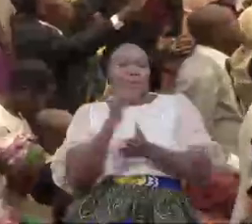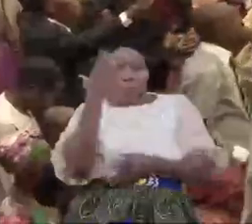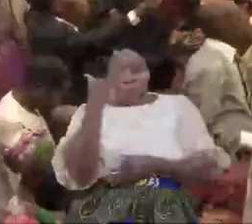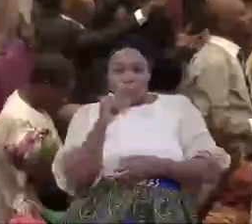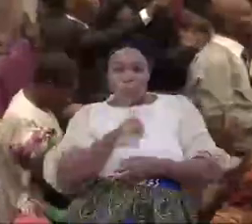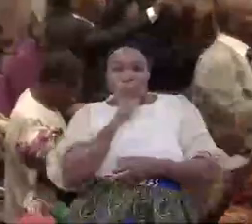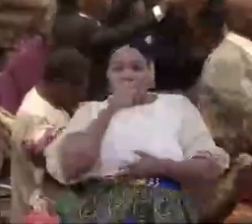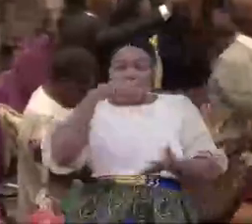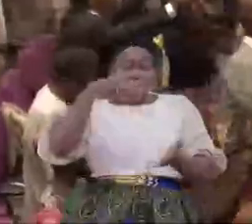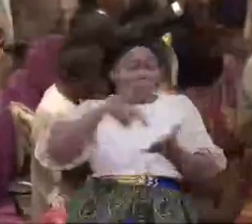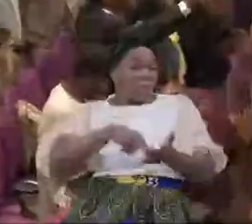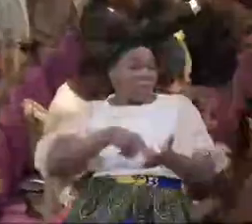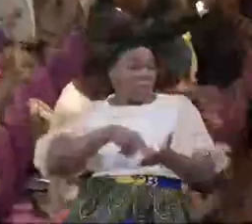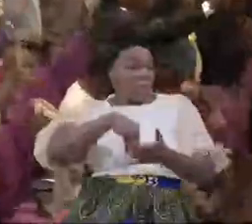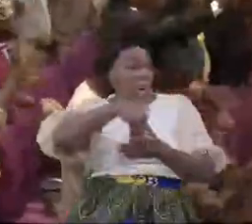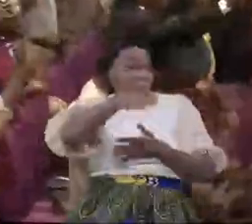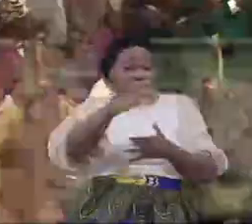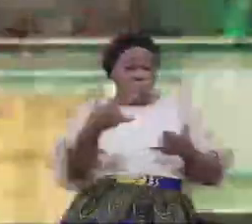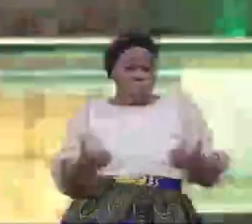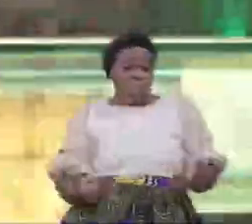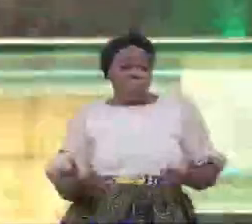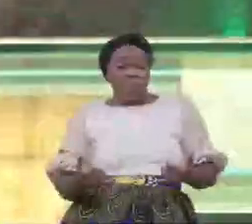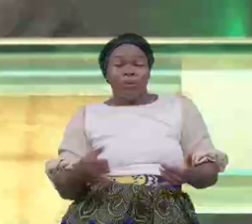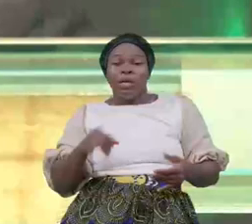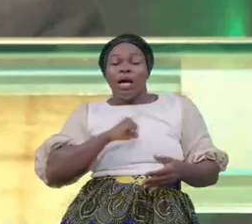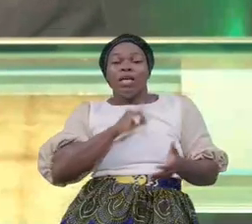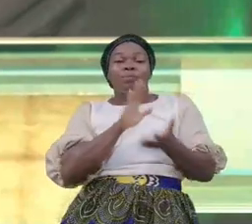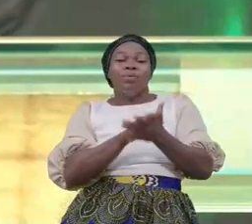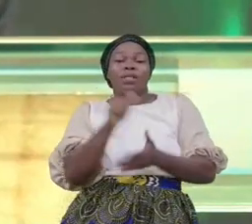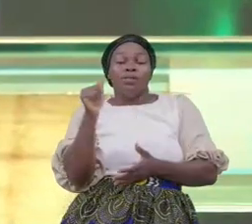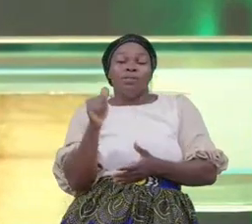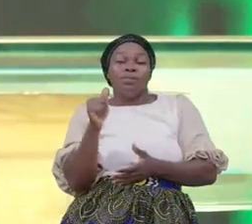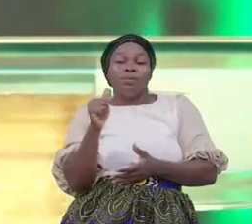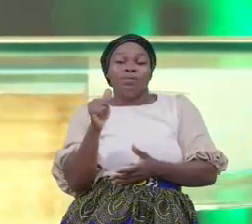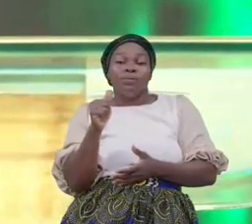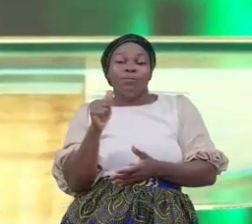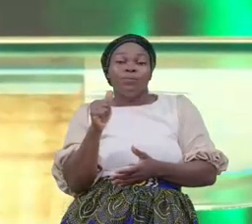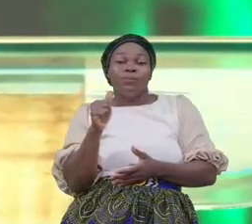C'est pourquoi je sors. Je crois.